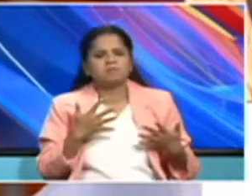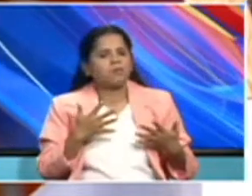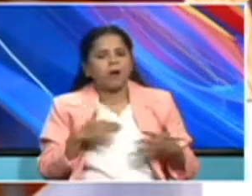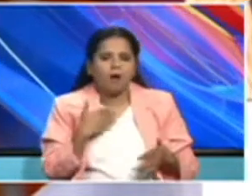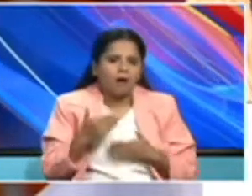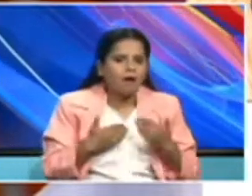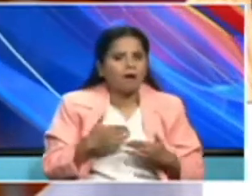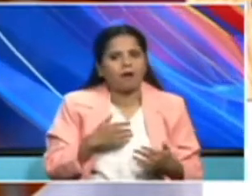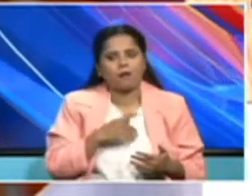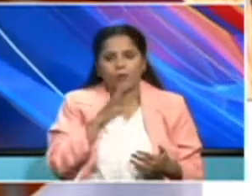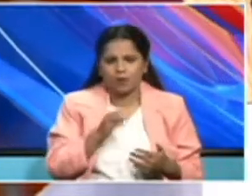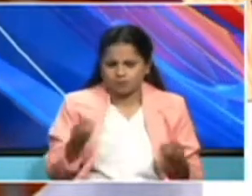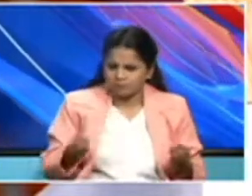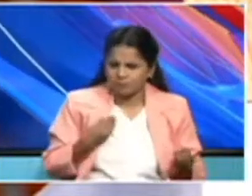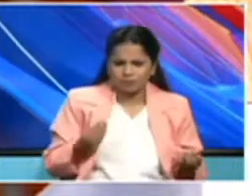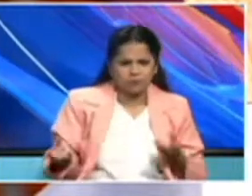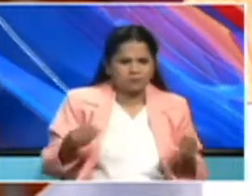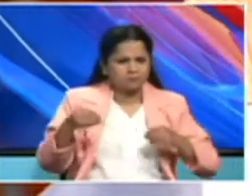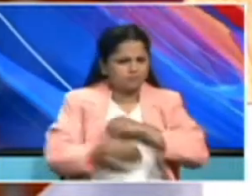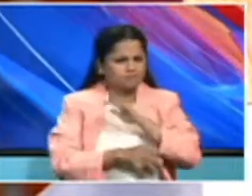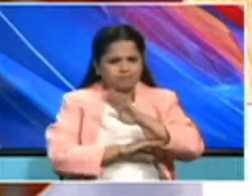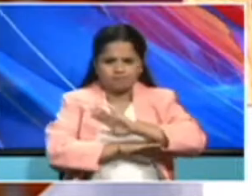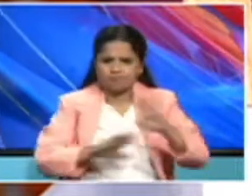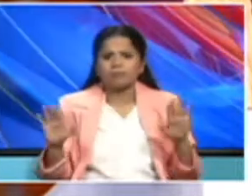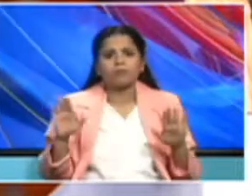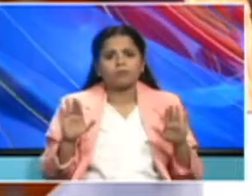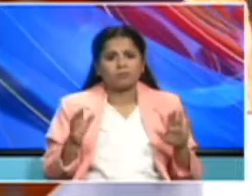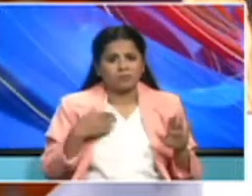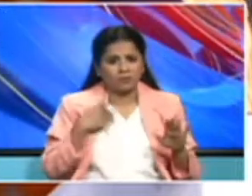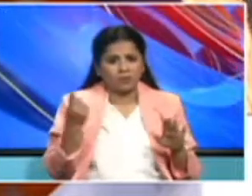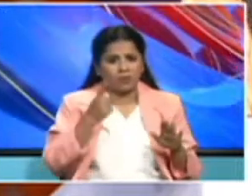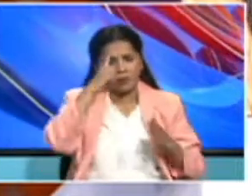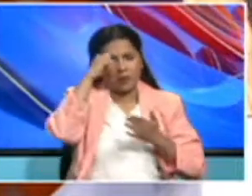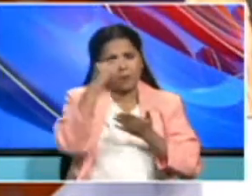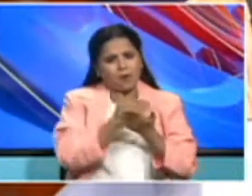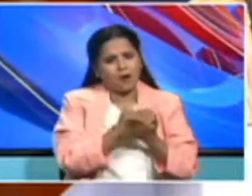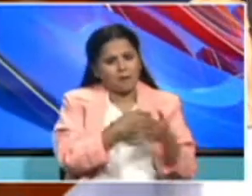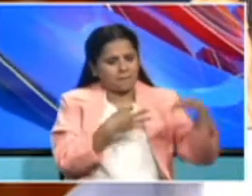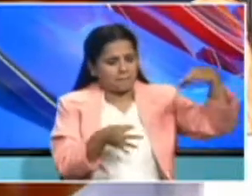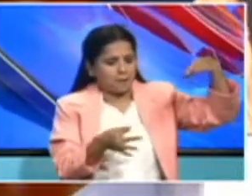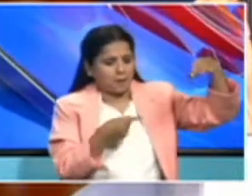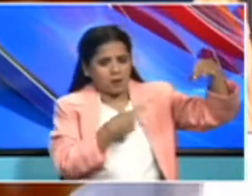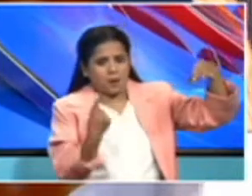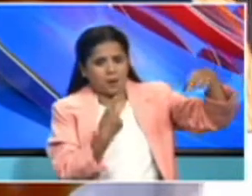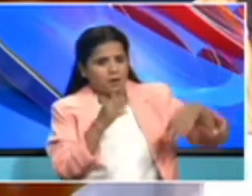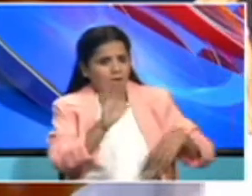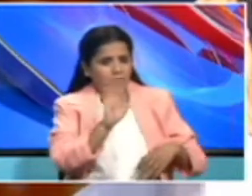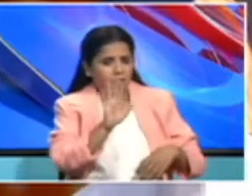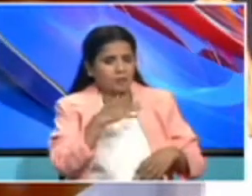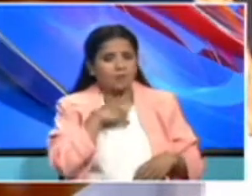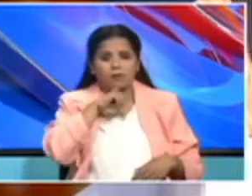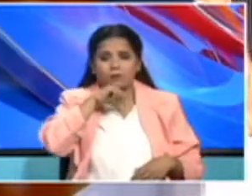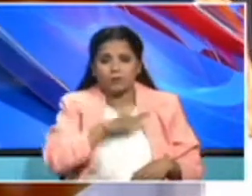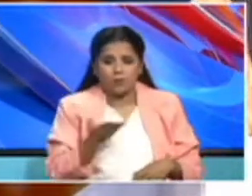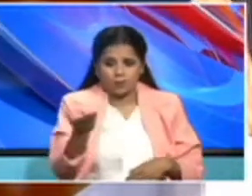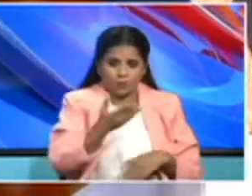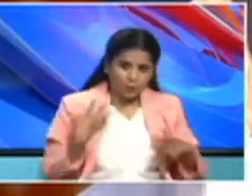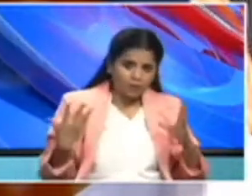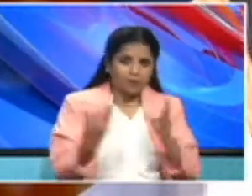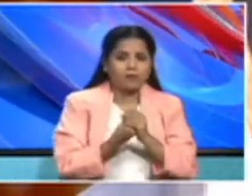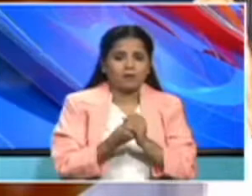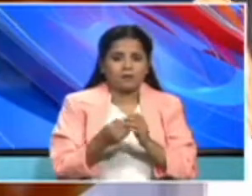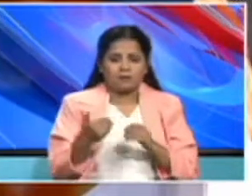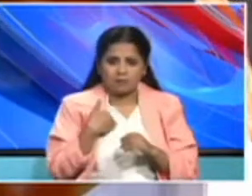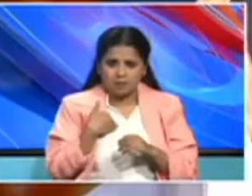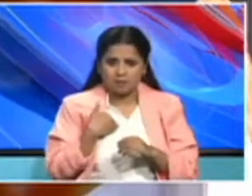देश अब केवल योजनाएं नहीं बनाता, बल्कि अपने युवाओं के साथ